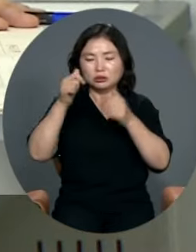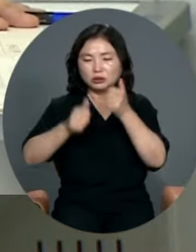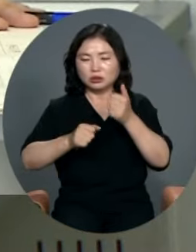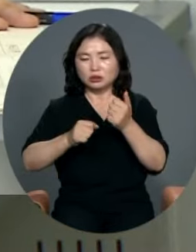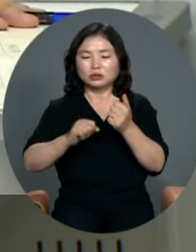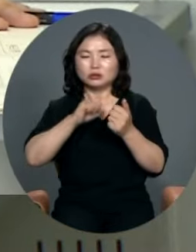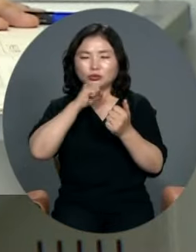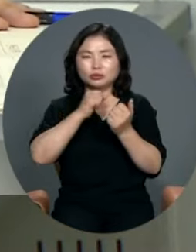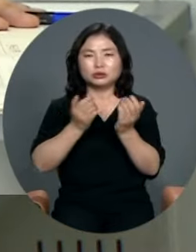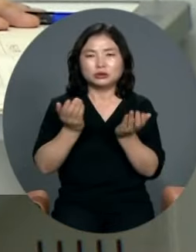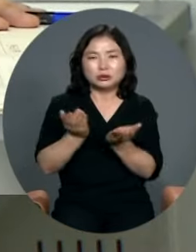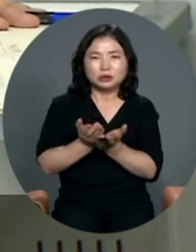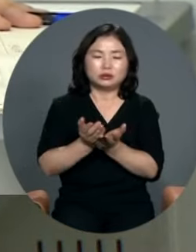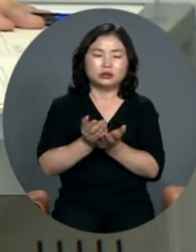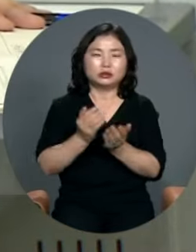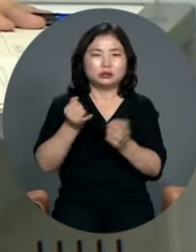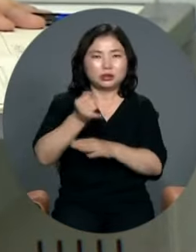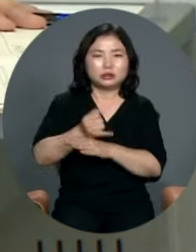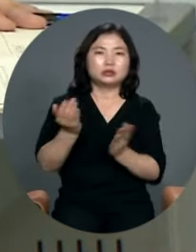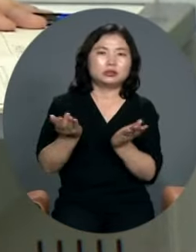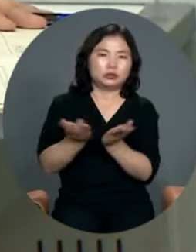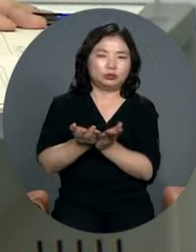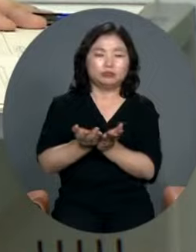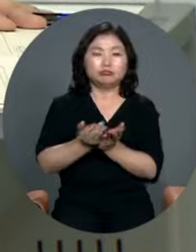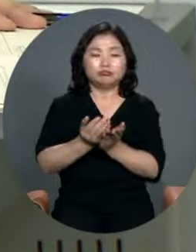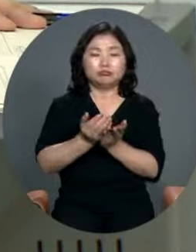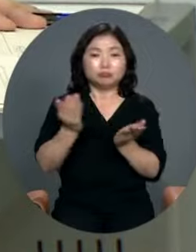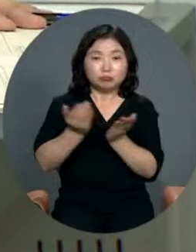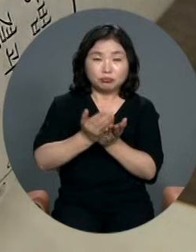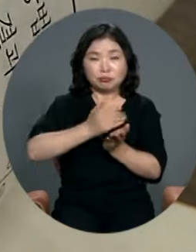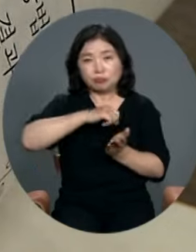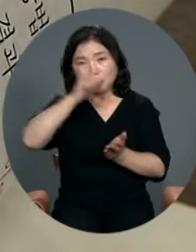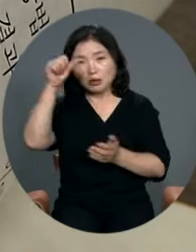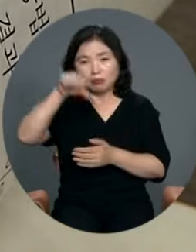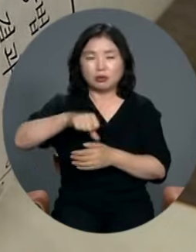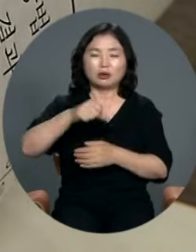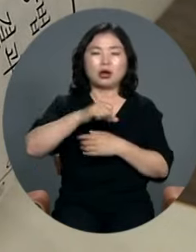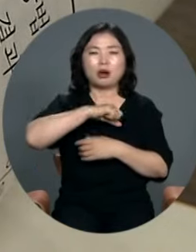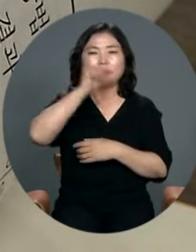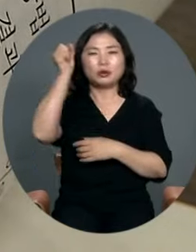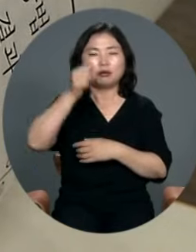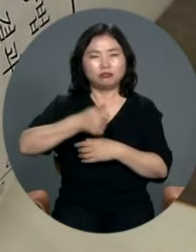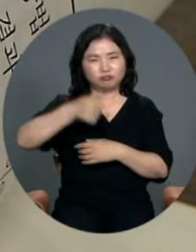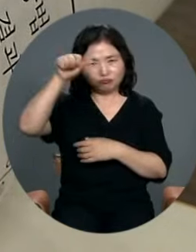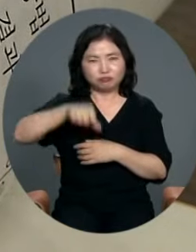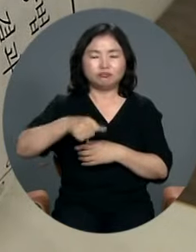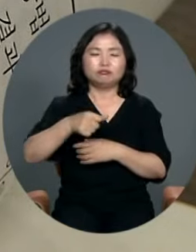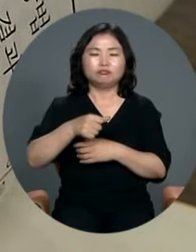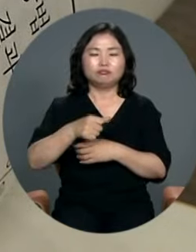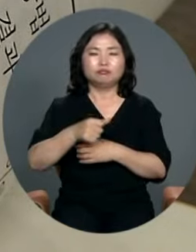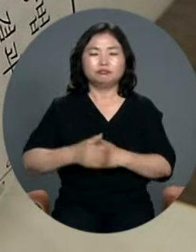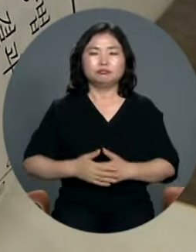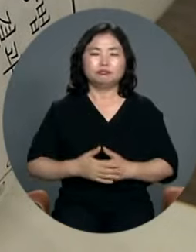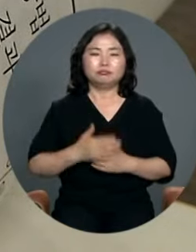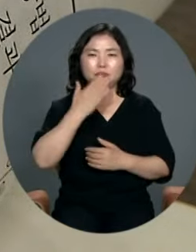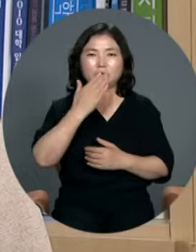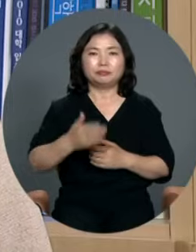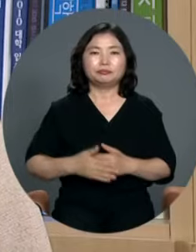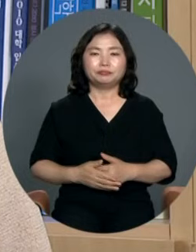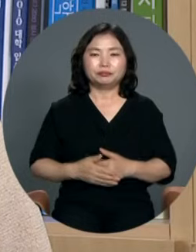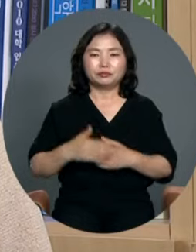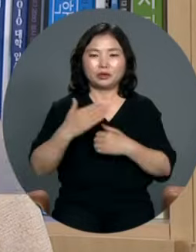기준을 요구합니다. 수능 최저 기준을 맞추느냐 아니냐가 사실상 합격을 좌우한다고 해도 지나치지 않습니다.